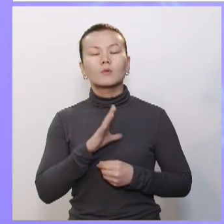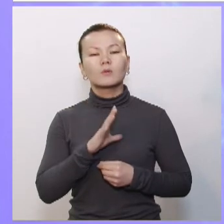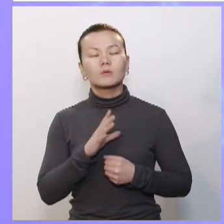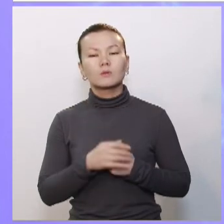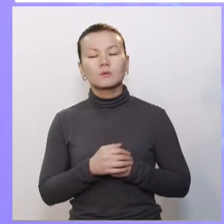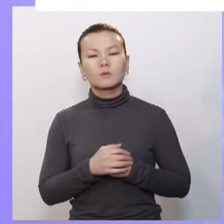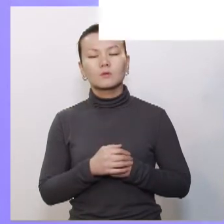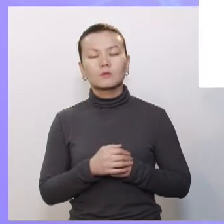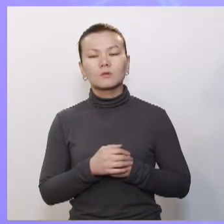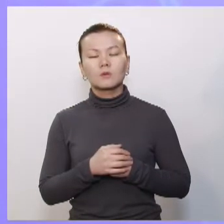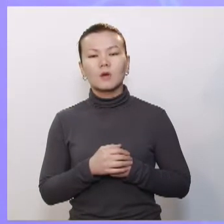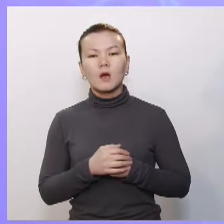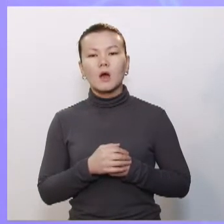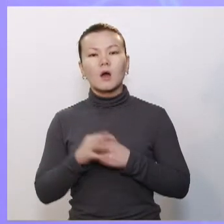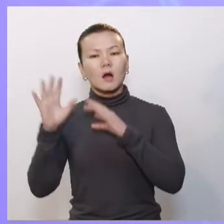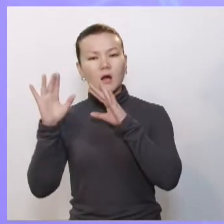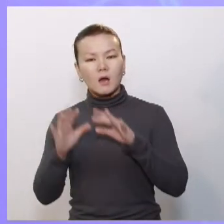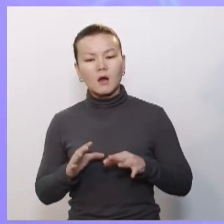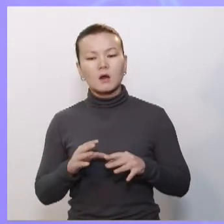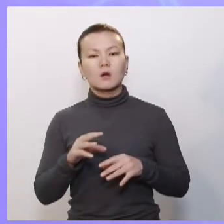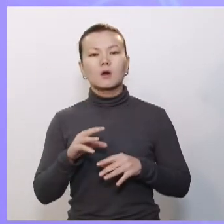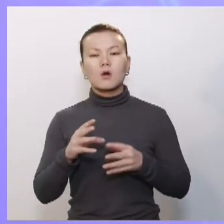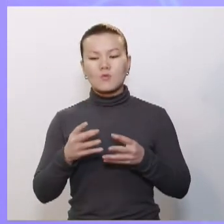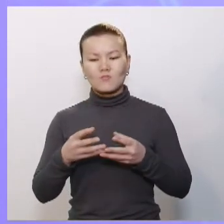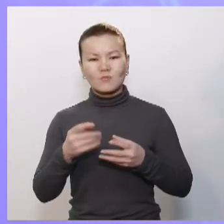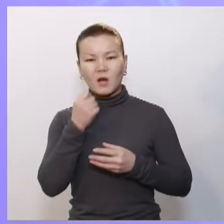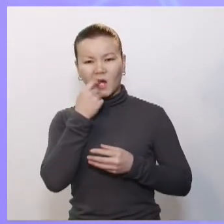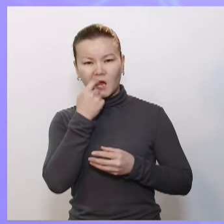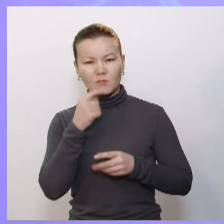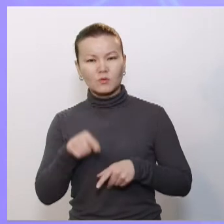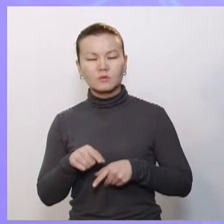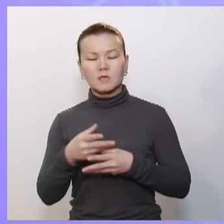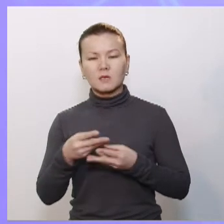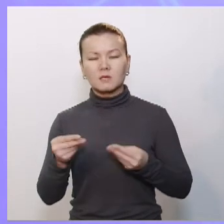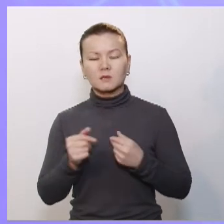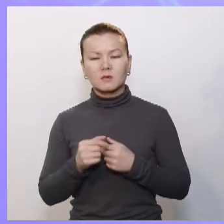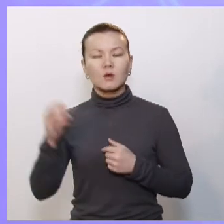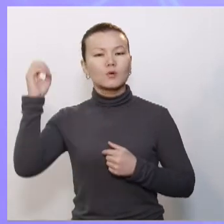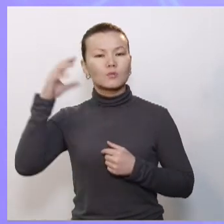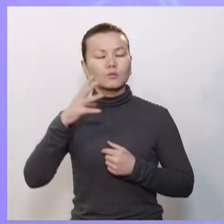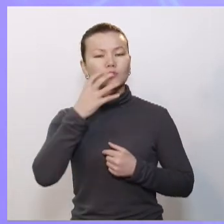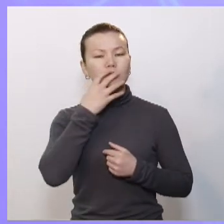Жазында муз, кар эрит, күн жылыт.